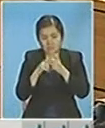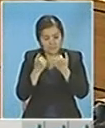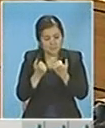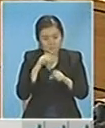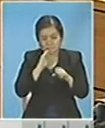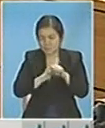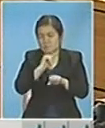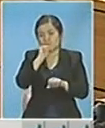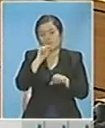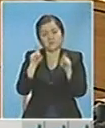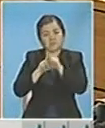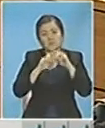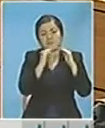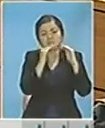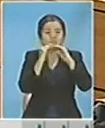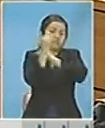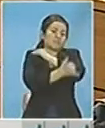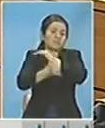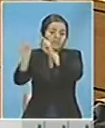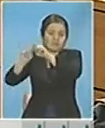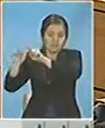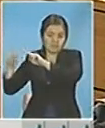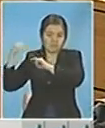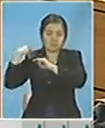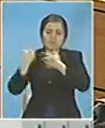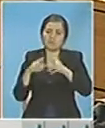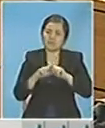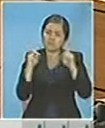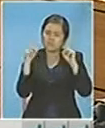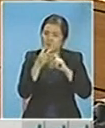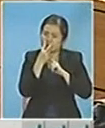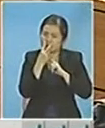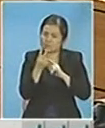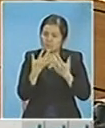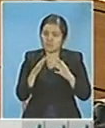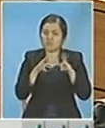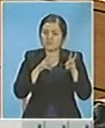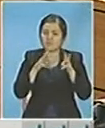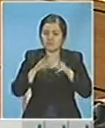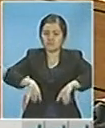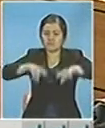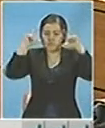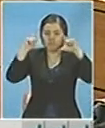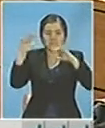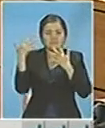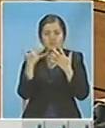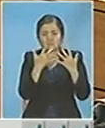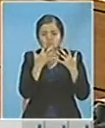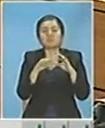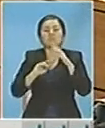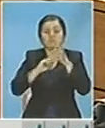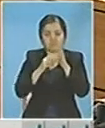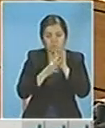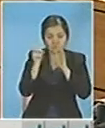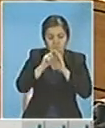ลิศที่ไม่ได้ด้อยกว่าประเทศอื่นเลยนะครับแต่ประการสำคัญนี่ทำไมเราไม่สามารถเปล่งประกายออกมาได้ก็คือเราขาดองค์กร